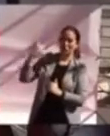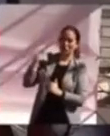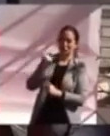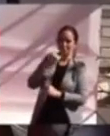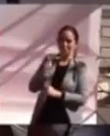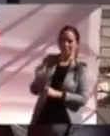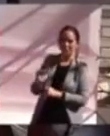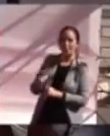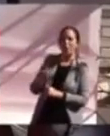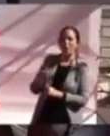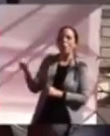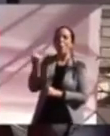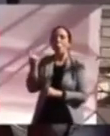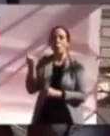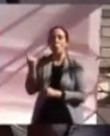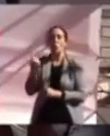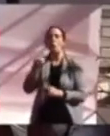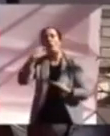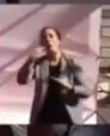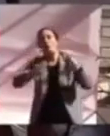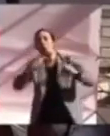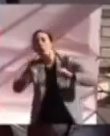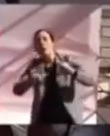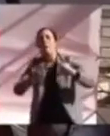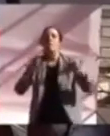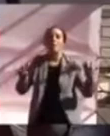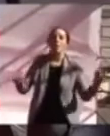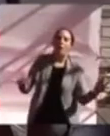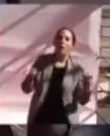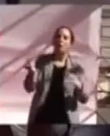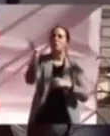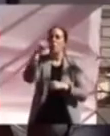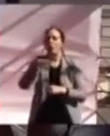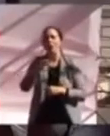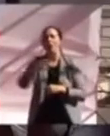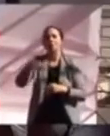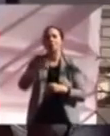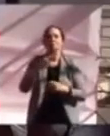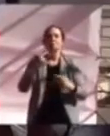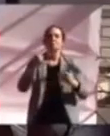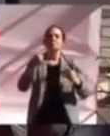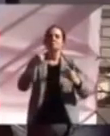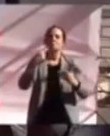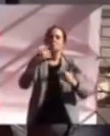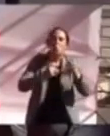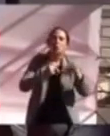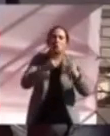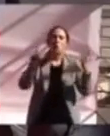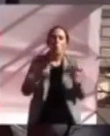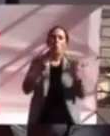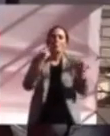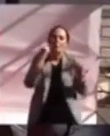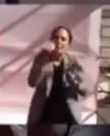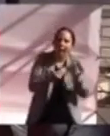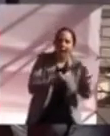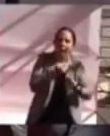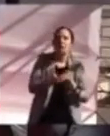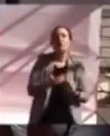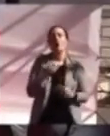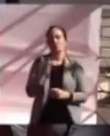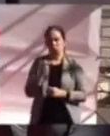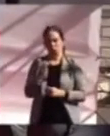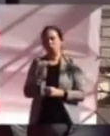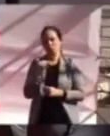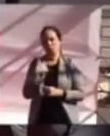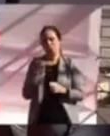vedo le cose ma ci sarà un domani che costruiremo un mondo migliore no ecco io penso che va benissimo avere delle prospettive